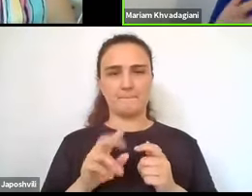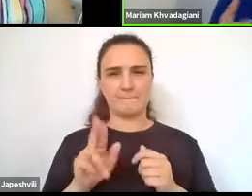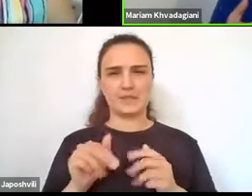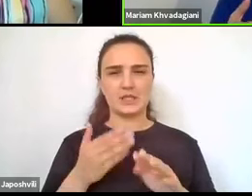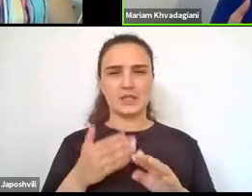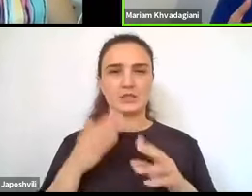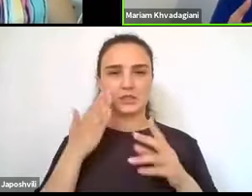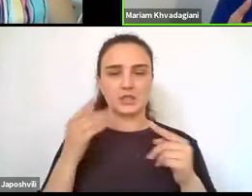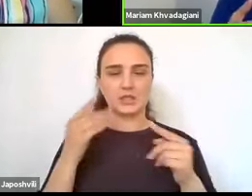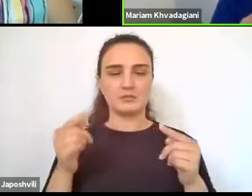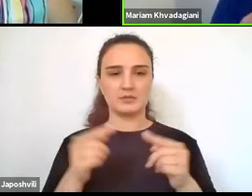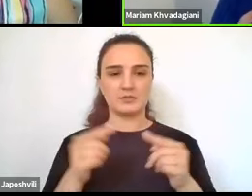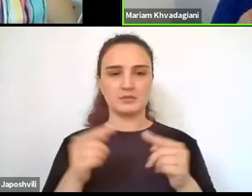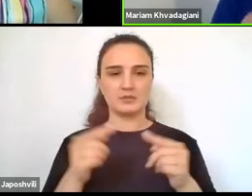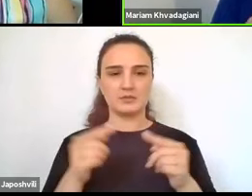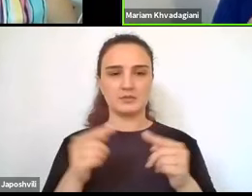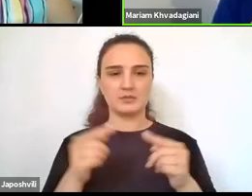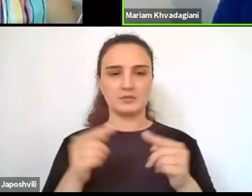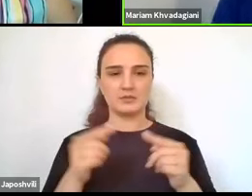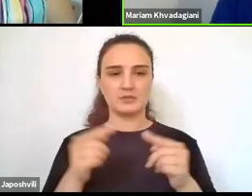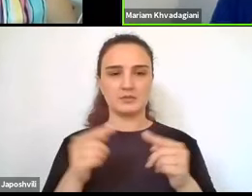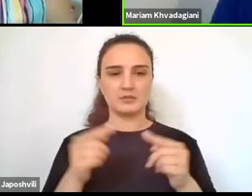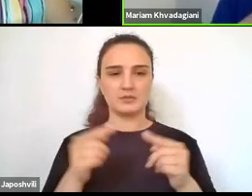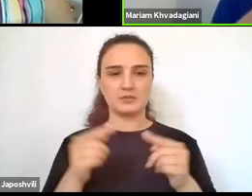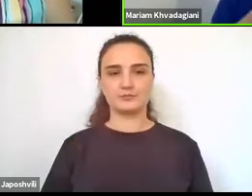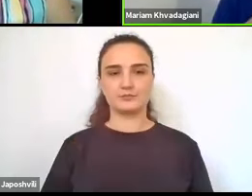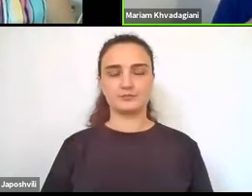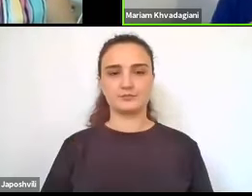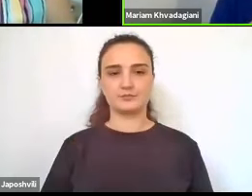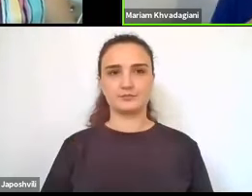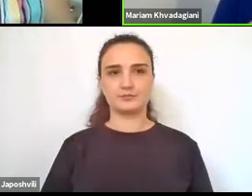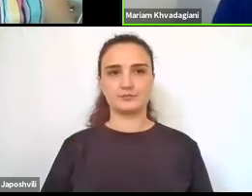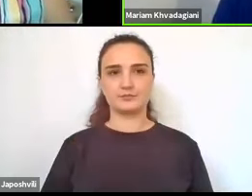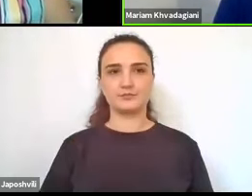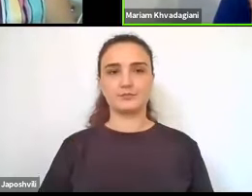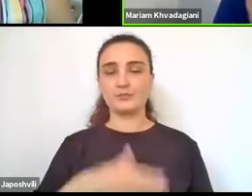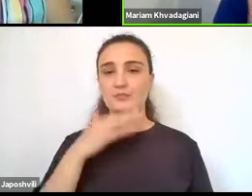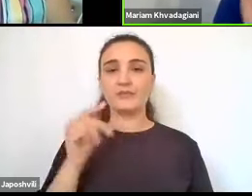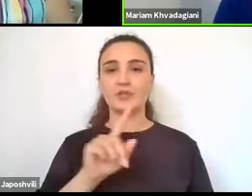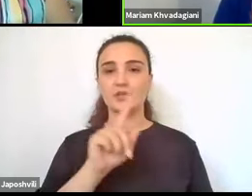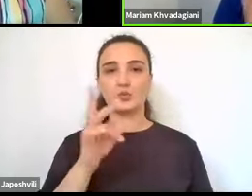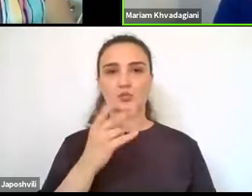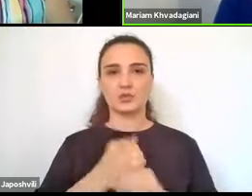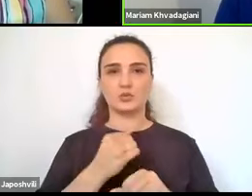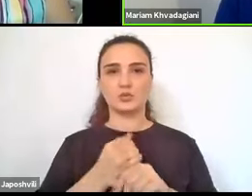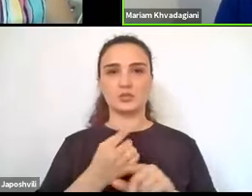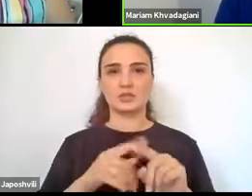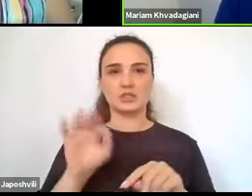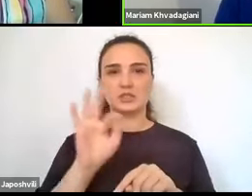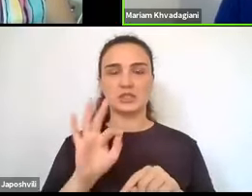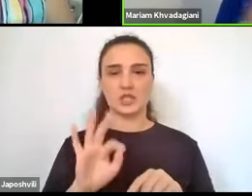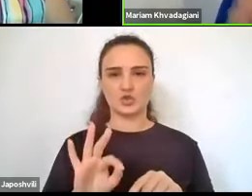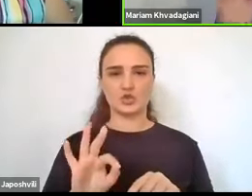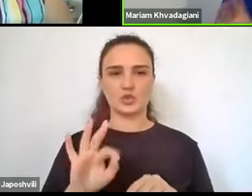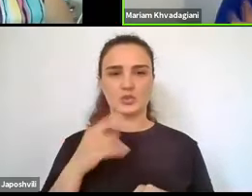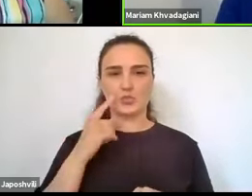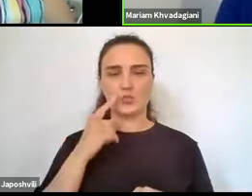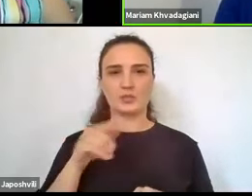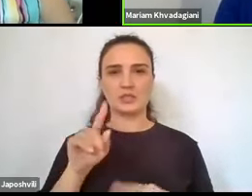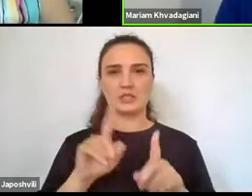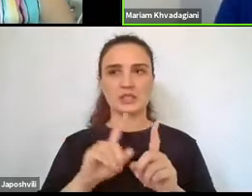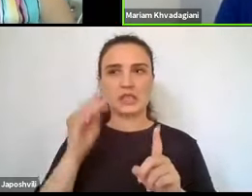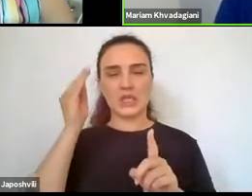მართლა ძალიან ბევრი რაღაცა აქვს გასაკეთებელი, რის გამოც ხშირად ისმის, რომ იცით რა, თქვენ ესე თეორიულად გვაძლევთ რჩევებს